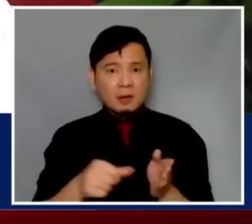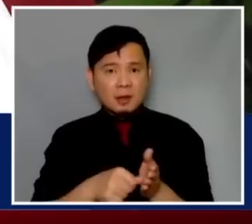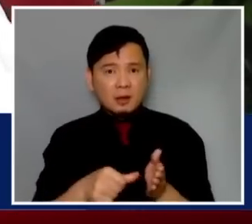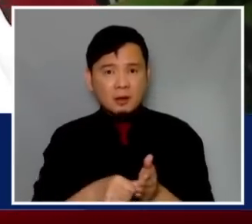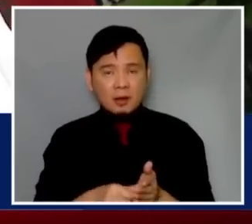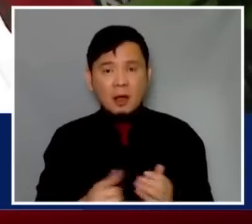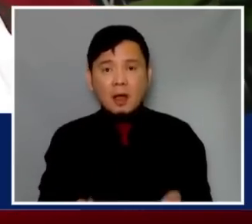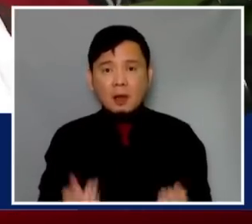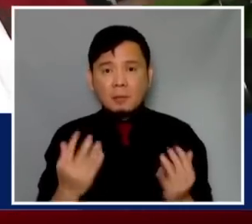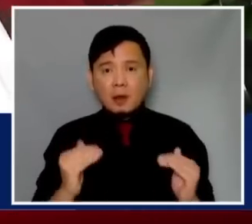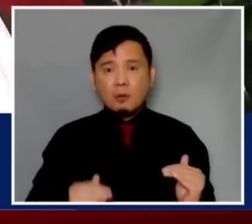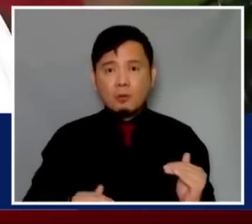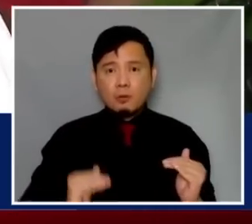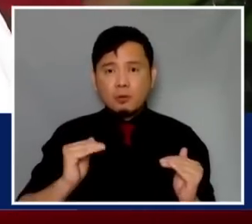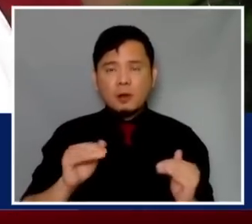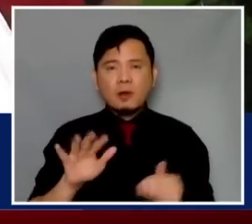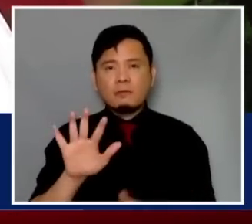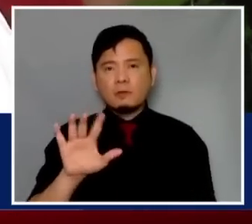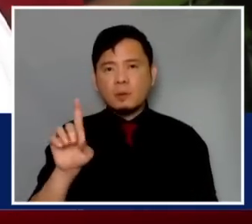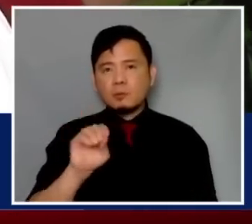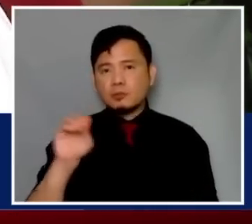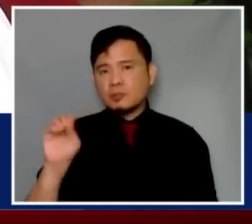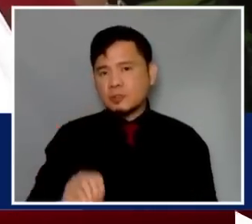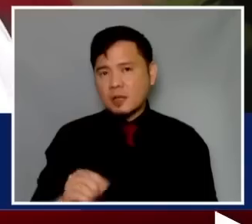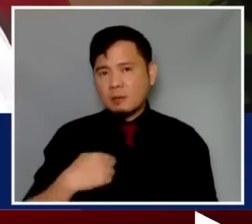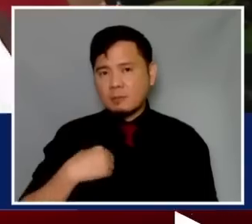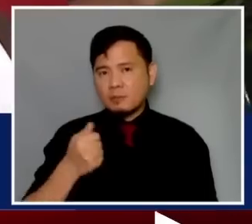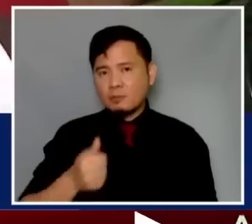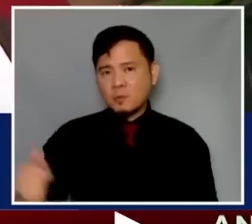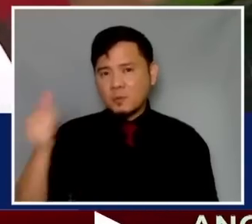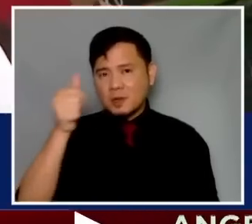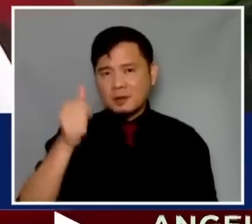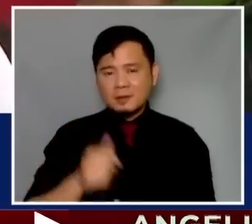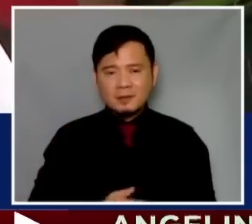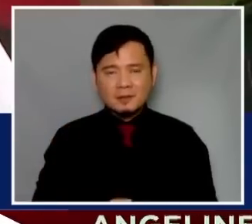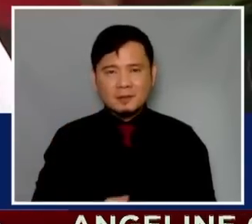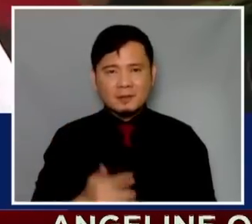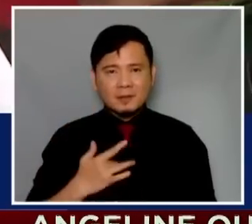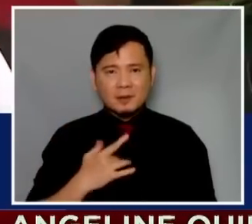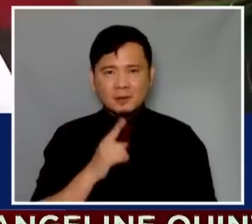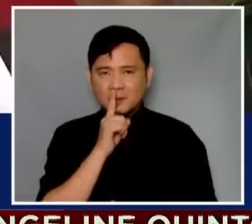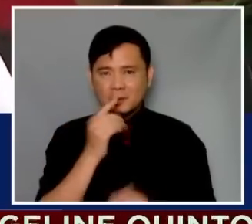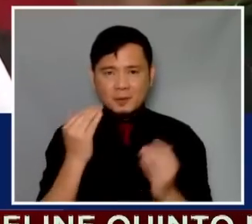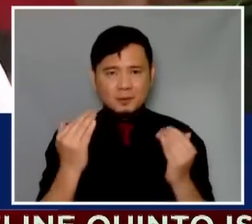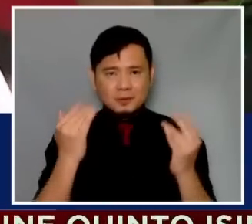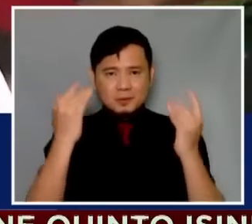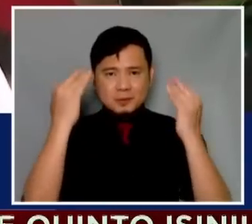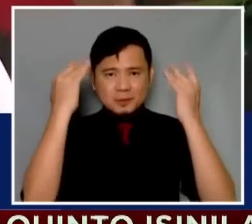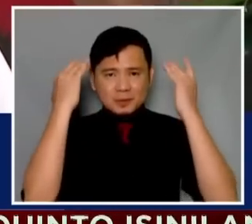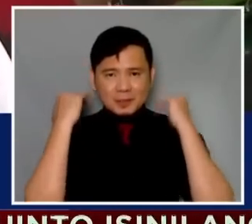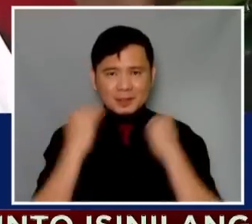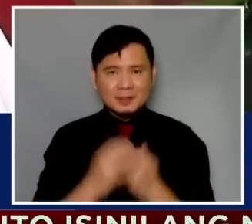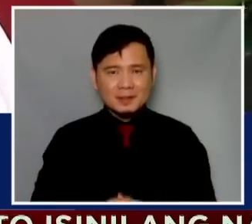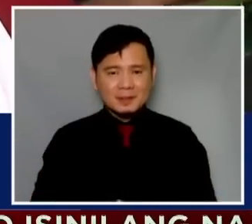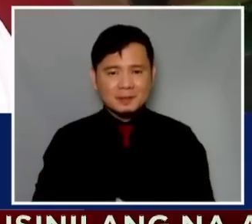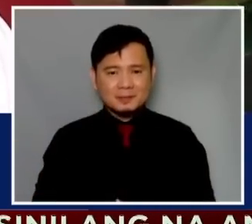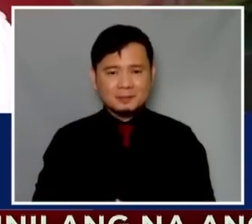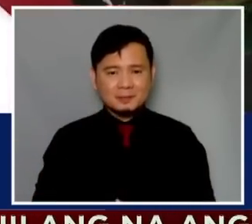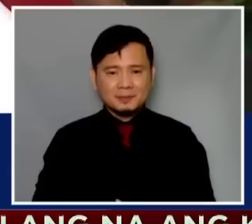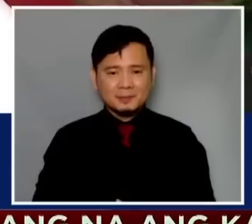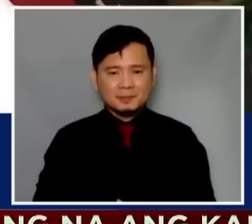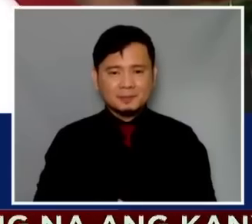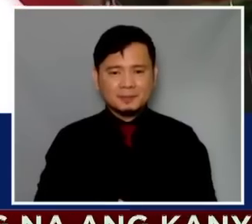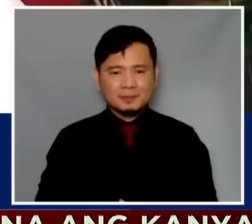mandat. Super majority. Talagang ma-overwhelm ka. Na simple, 50+1.